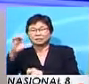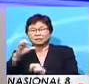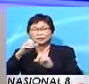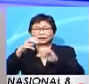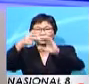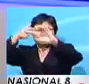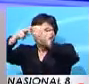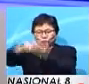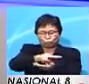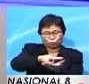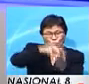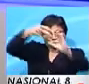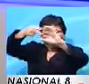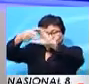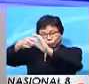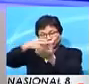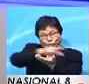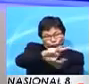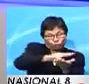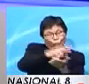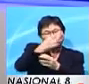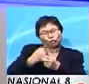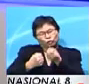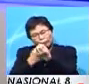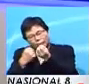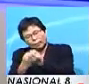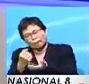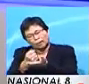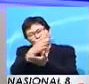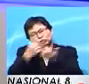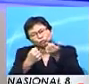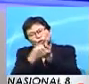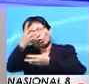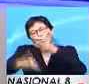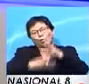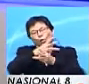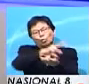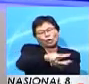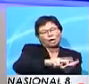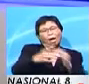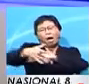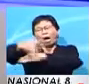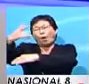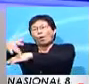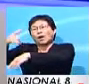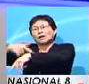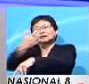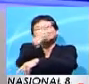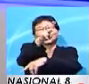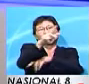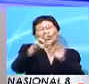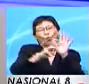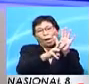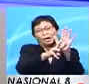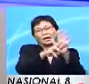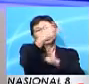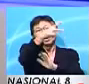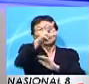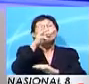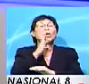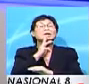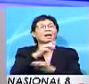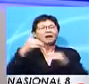misi itu bagi mendapatkan bantuan dan sokongan dunia. Video tersebut dirakam lebih awal ketika 13 delegasi